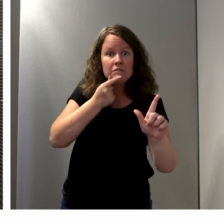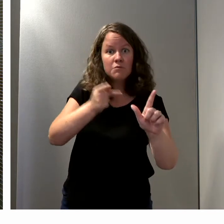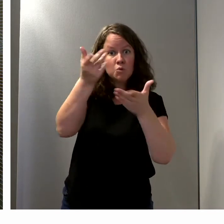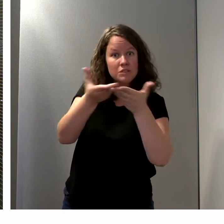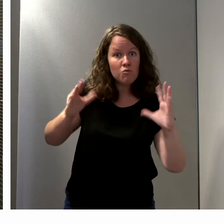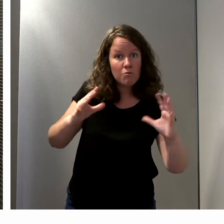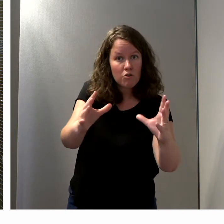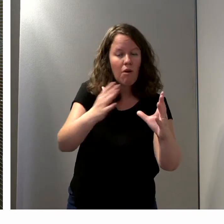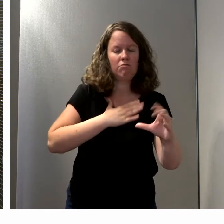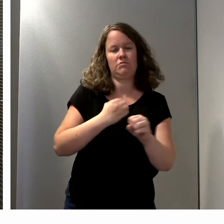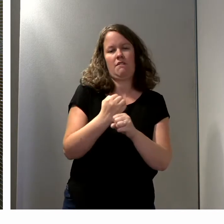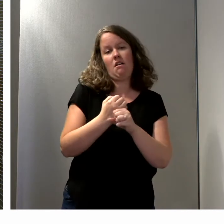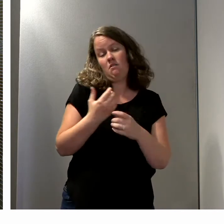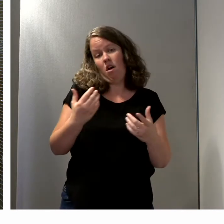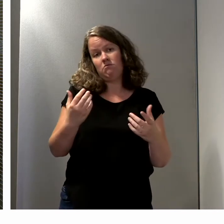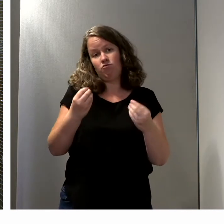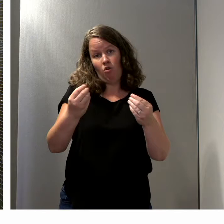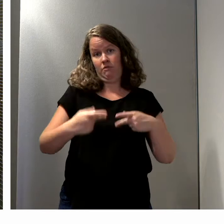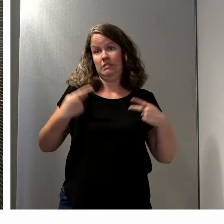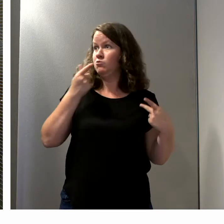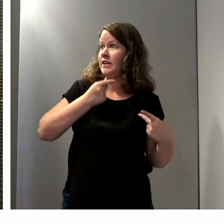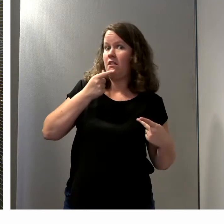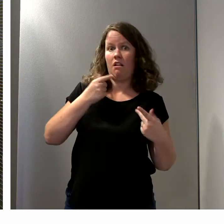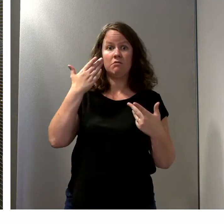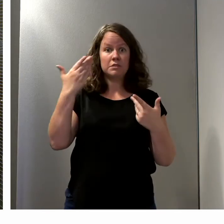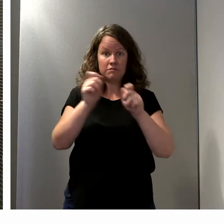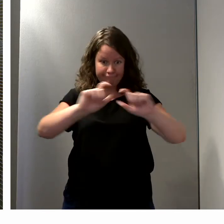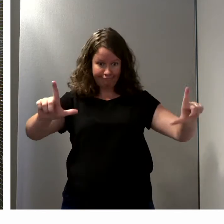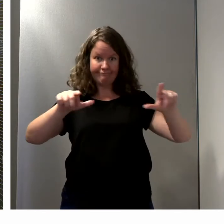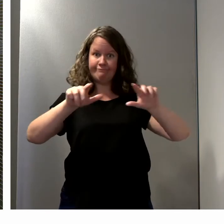de toutes et tous via les voies numériques.